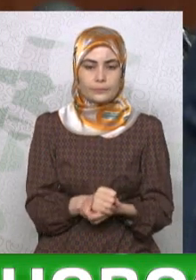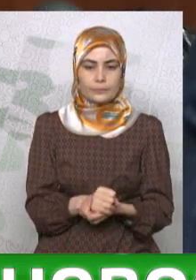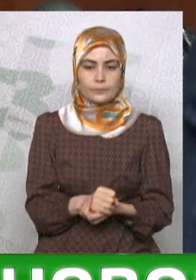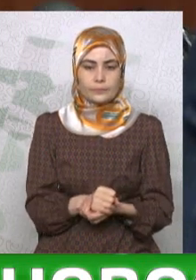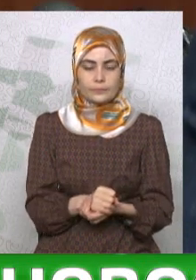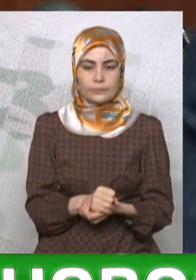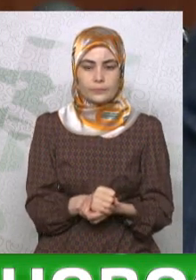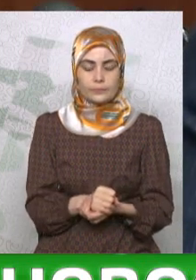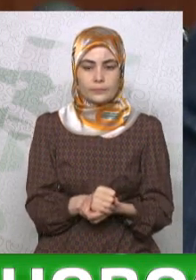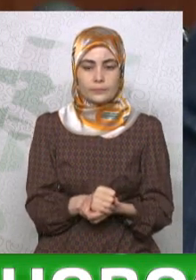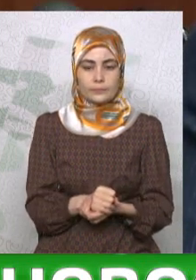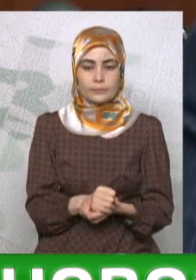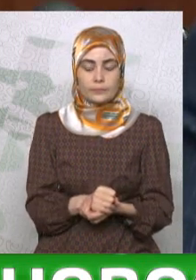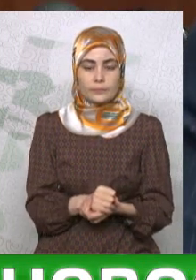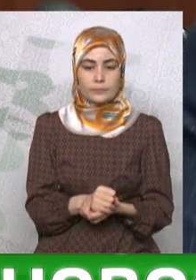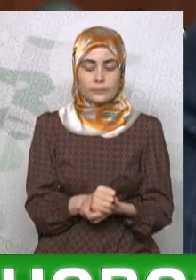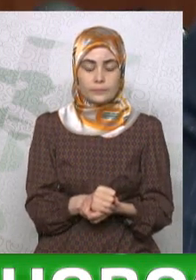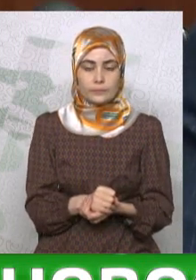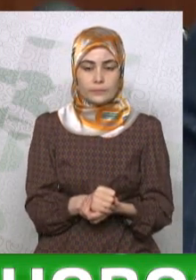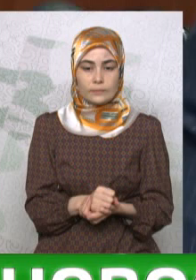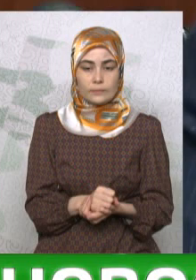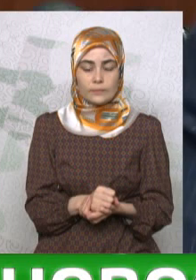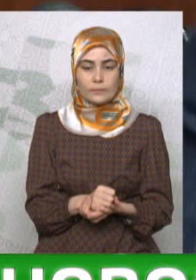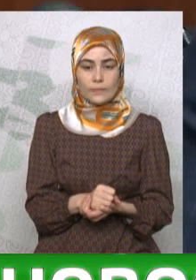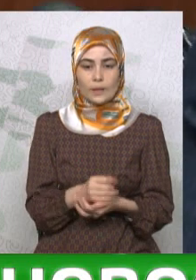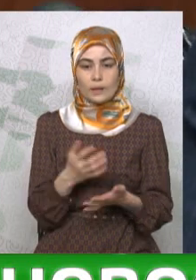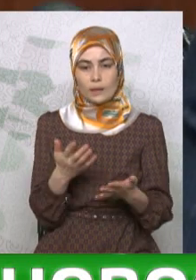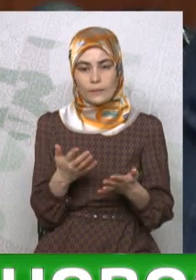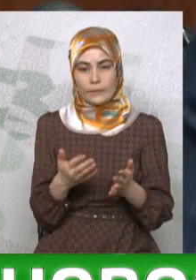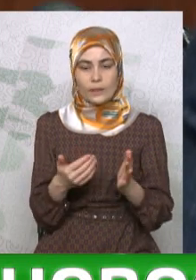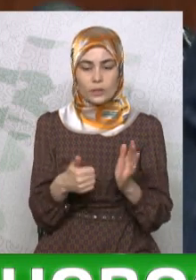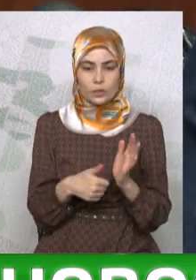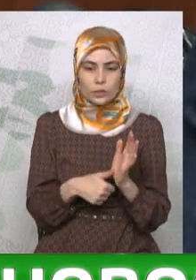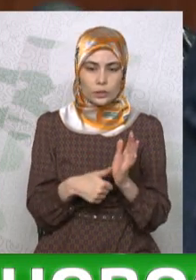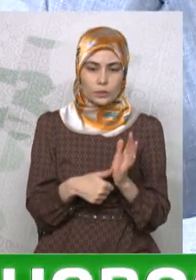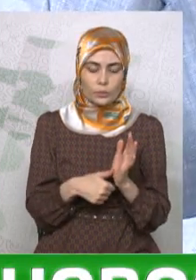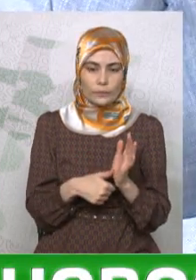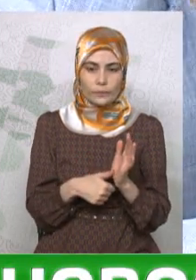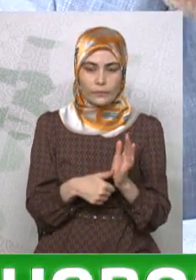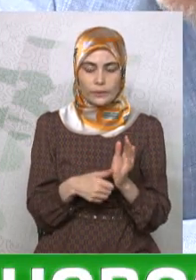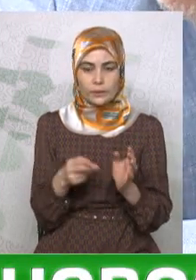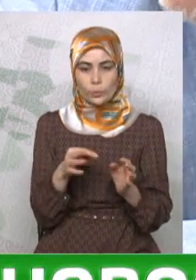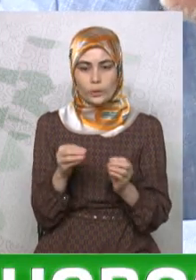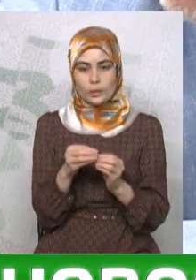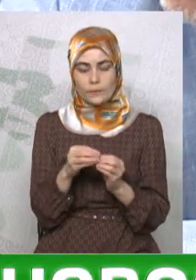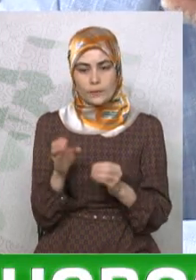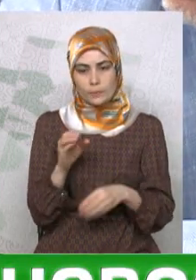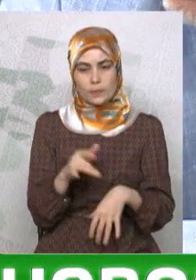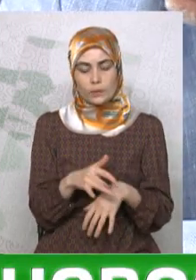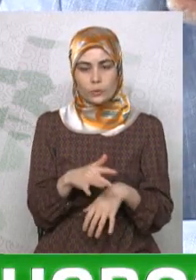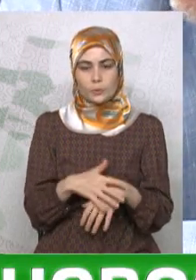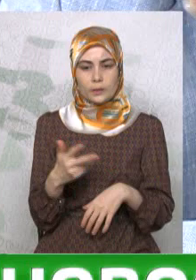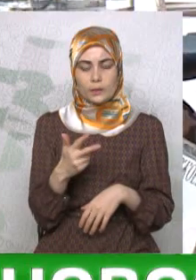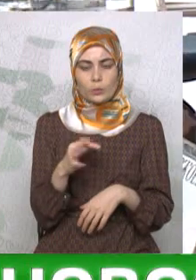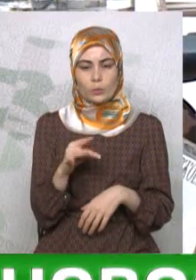так где-то 5, 6 до 10 закончим это тоже, третий корпус еще. В рамках совещания, помимо обозначенных